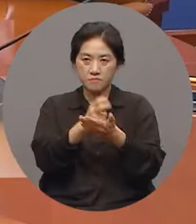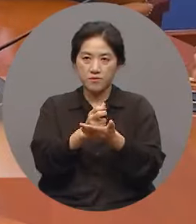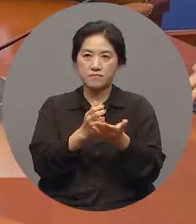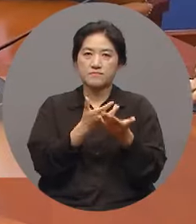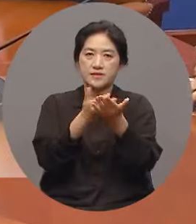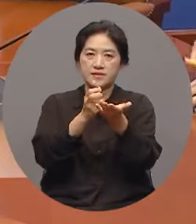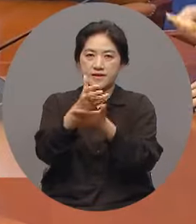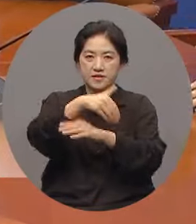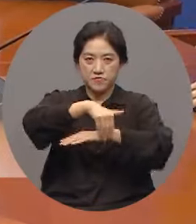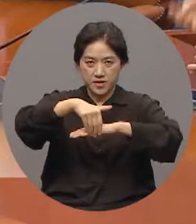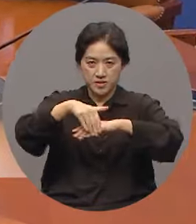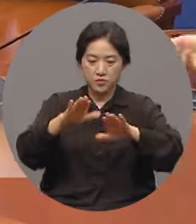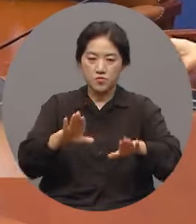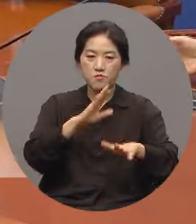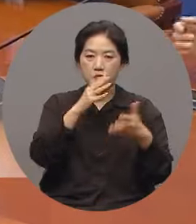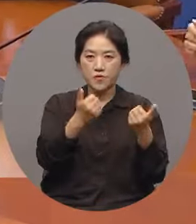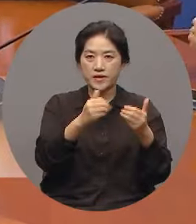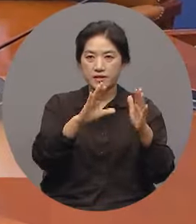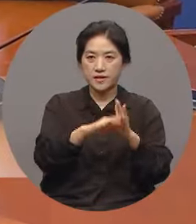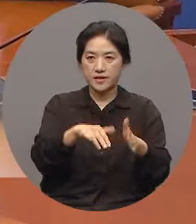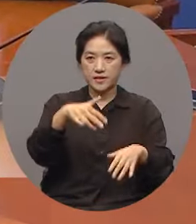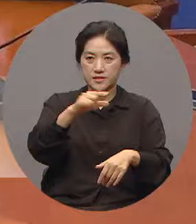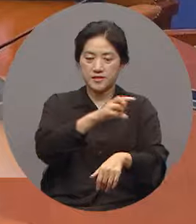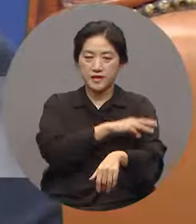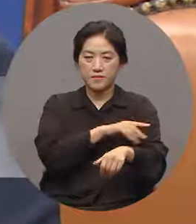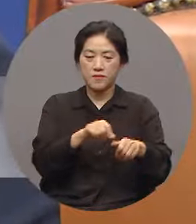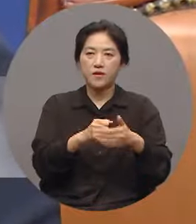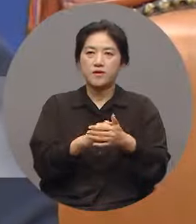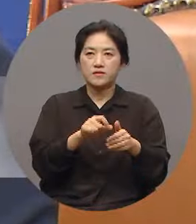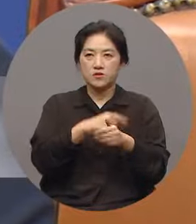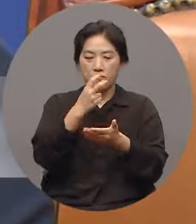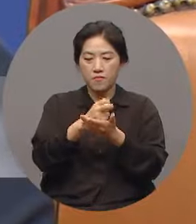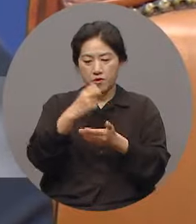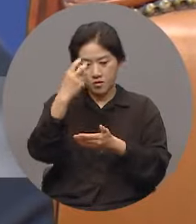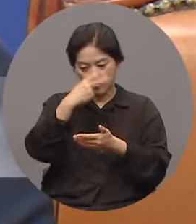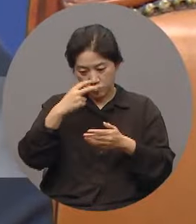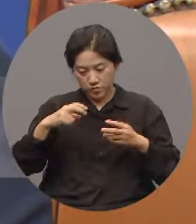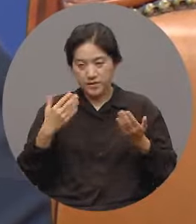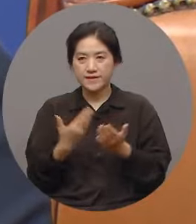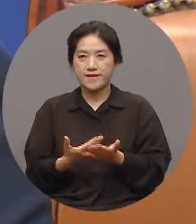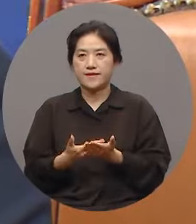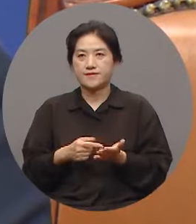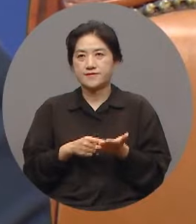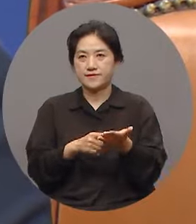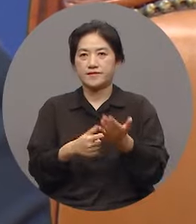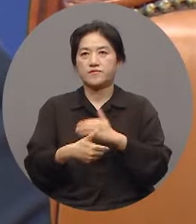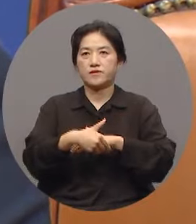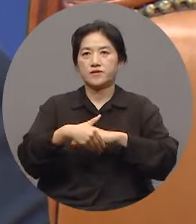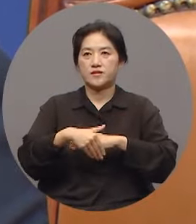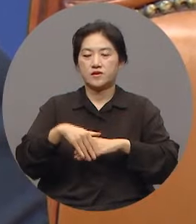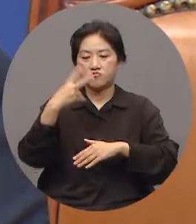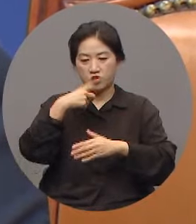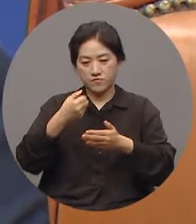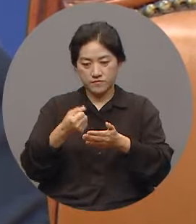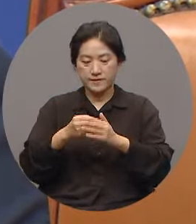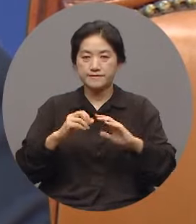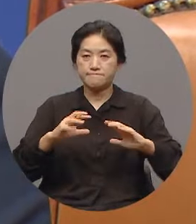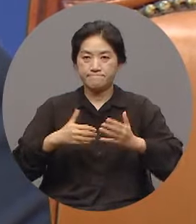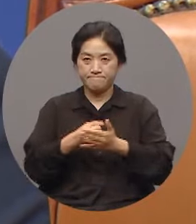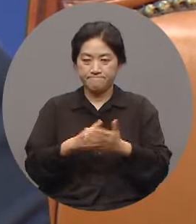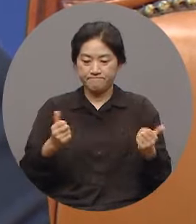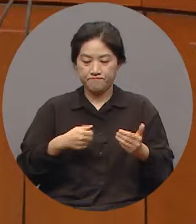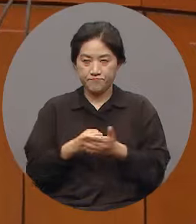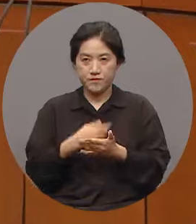더불어민주당은 오늘 본회의에서 최상병 특검법 국정조사 요구서를 보고할 예정입니다. 국정조사를 추진하려면